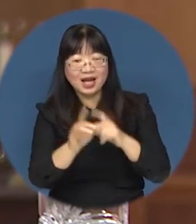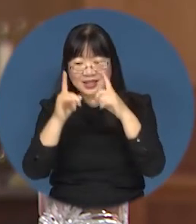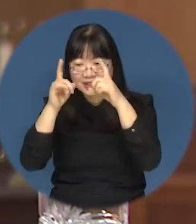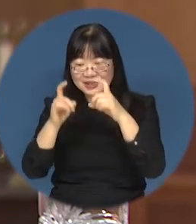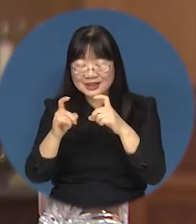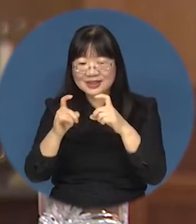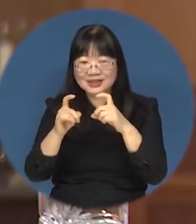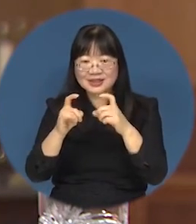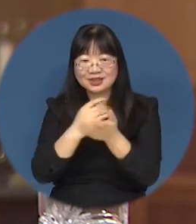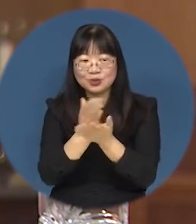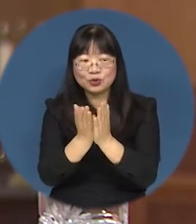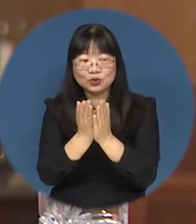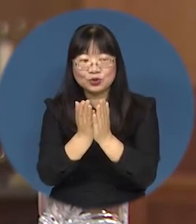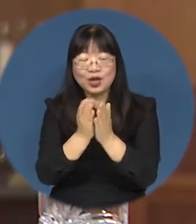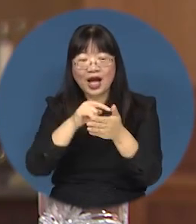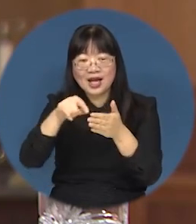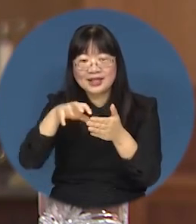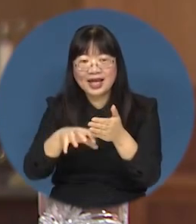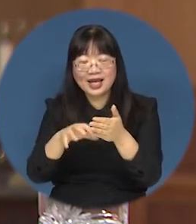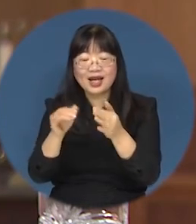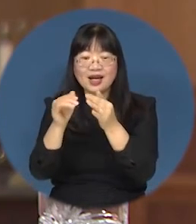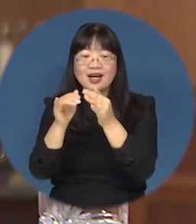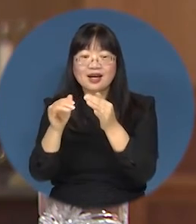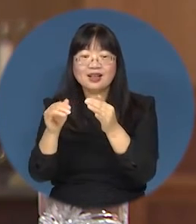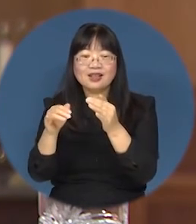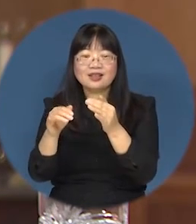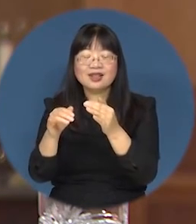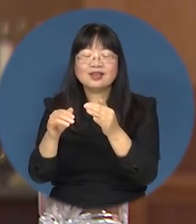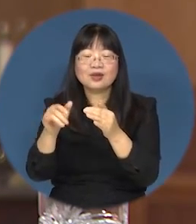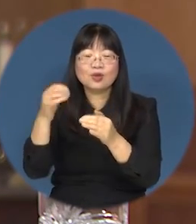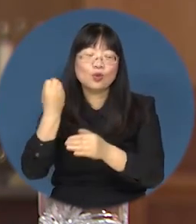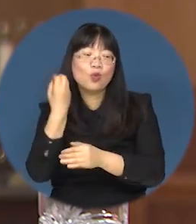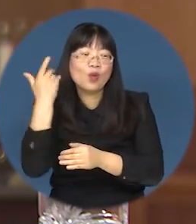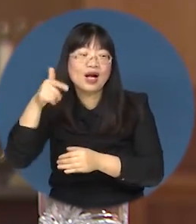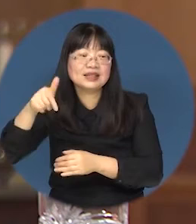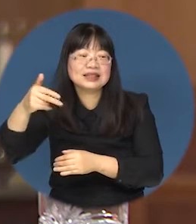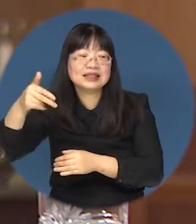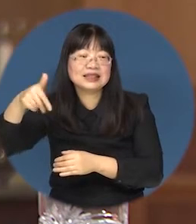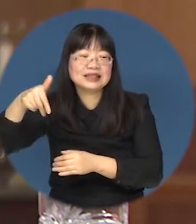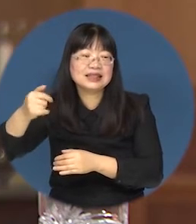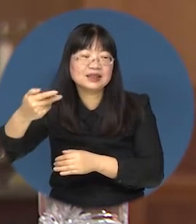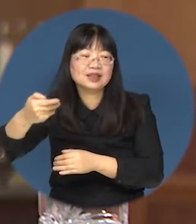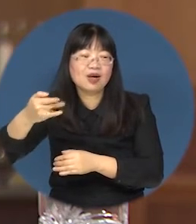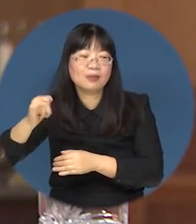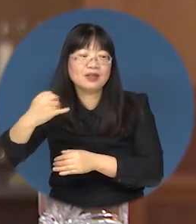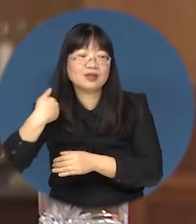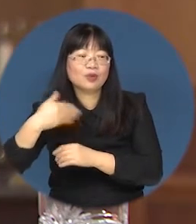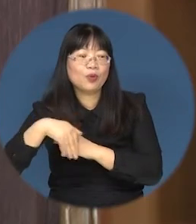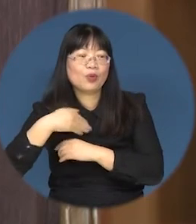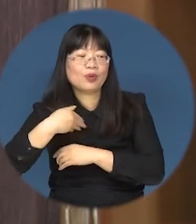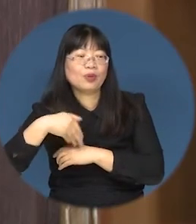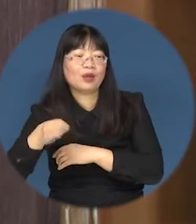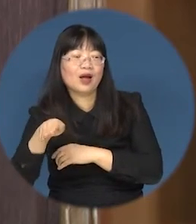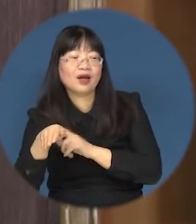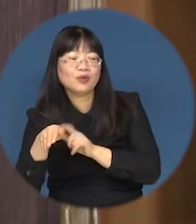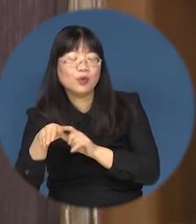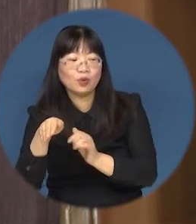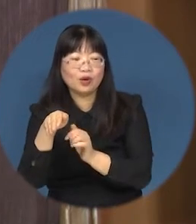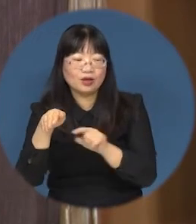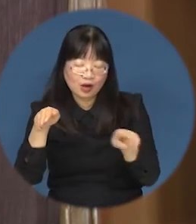고래가 이렇게 지느러미를 내밀고 네, 그 밑에 있습니다. 사람이 있더라고요. 예예예. 예, 예. 그 사람은 모델이에요, 누구예요? 아, 그 친구는